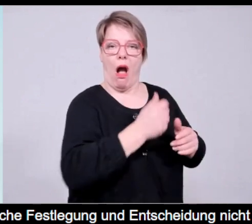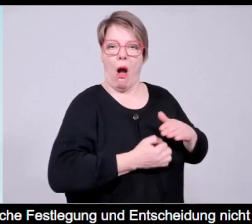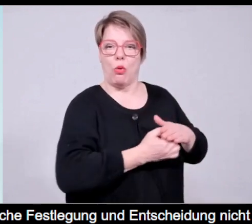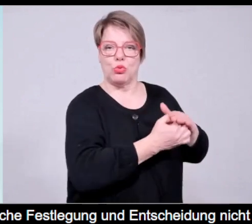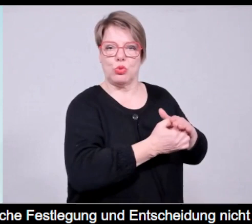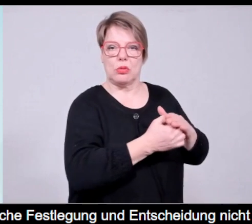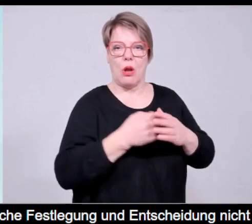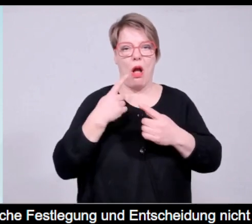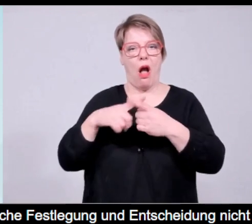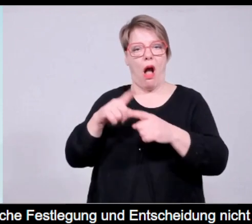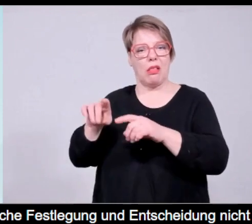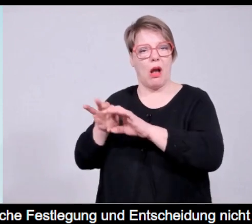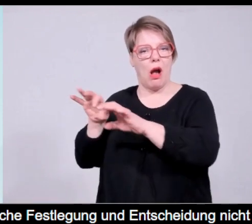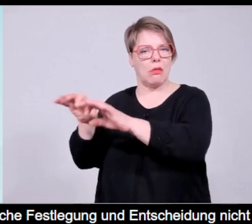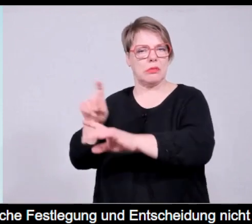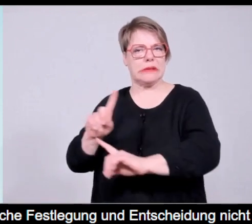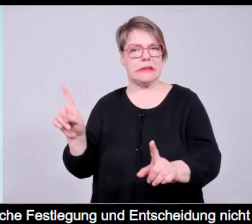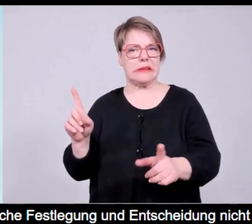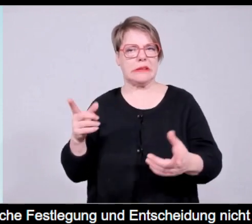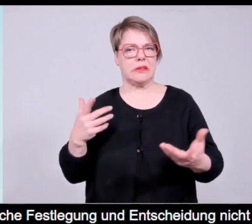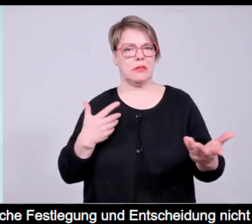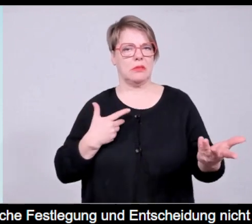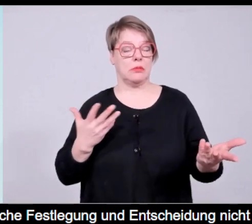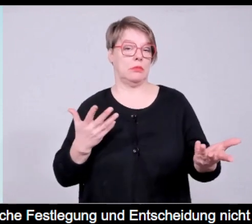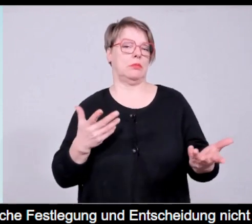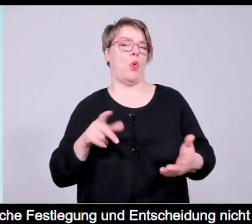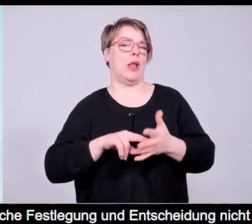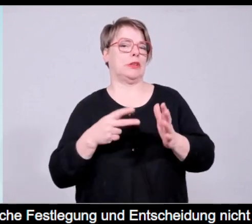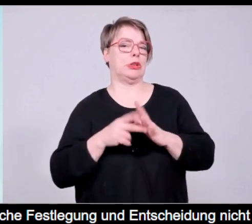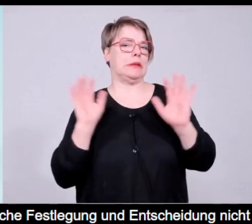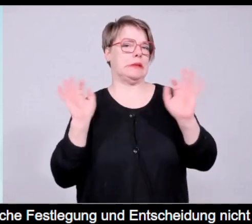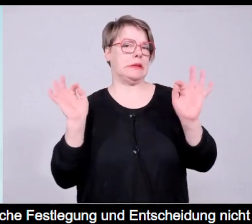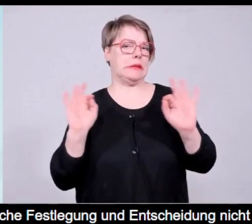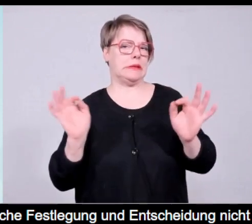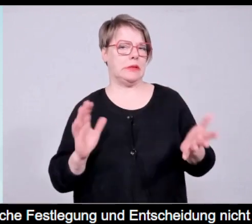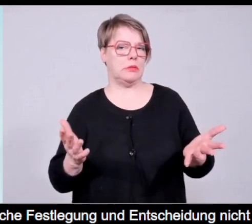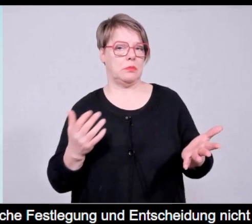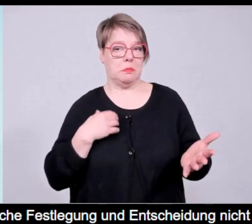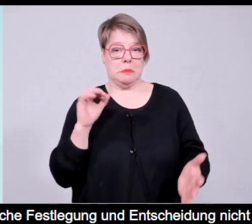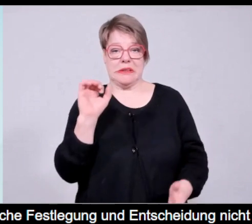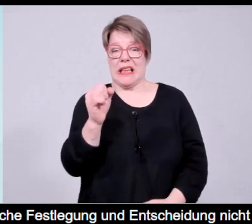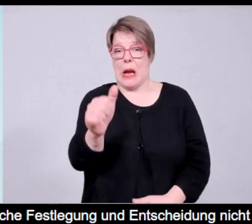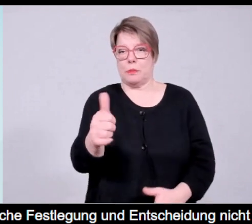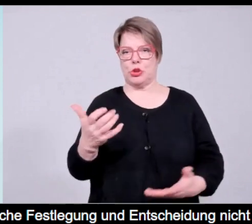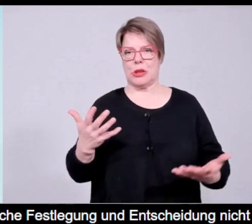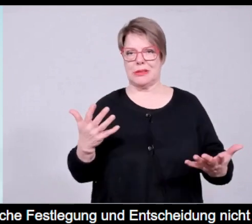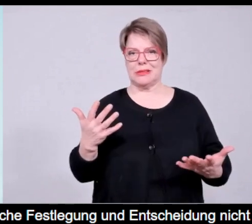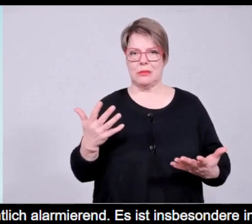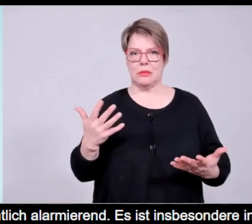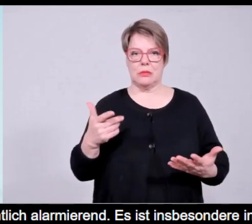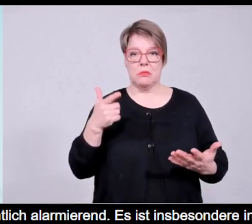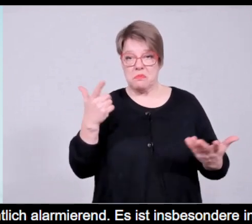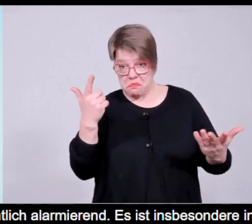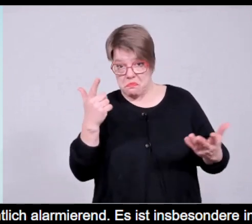Bundestagshaushaltsausschusses zu revidieren, also dass der einfach einen neuen Beschluss fasst und die leitungsgebundene